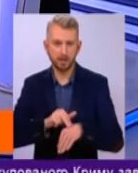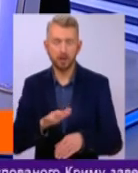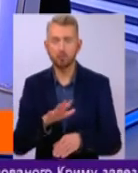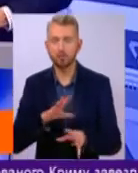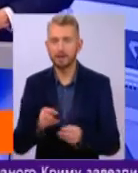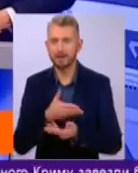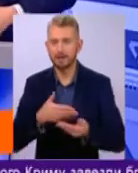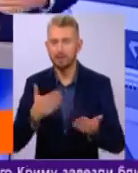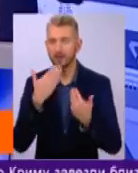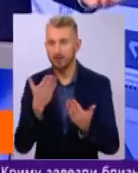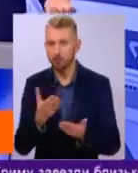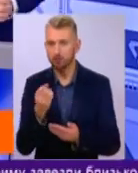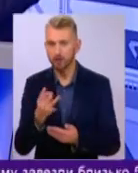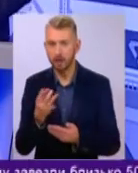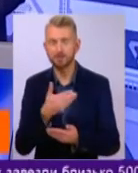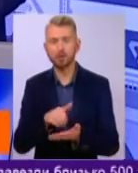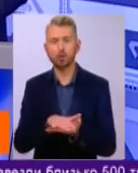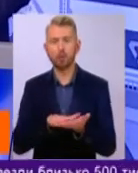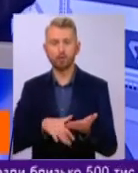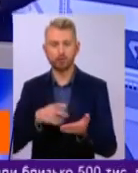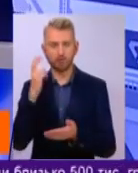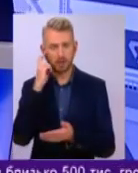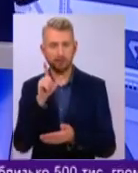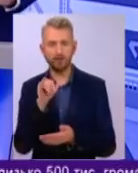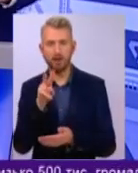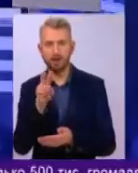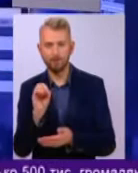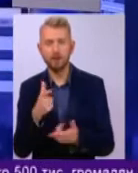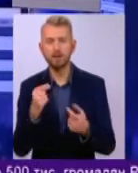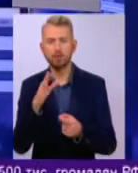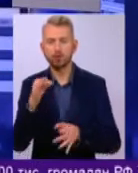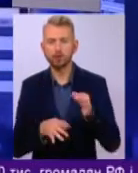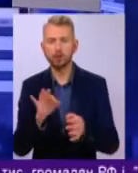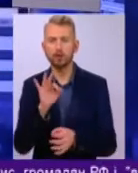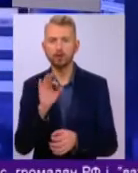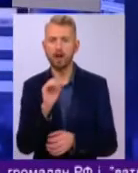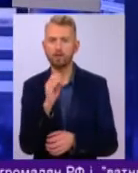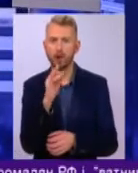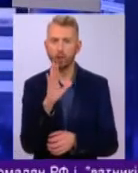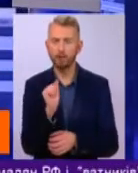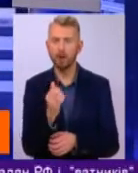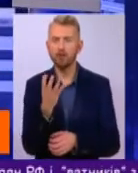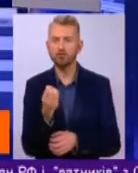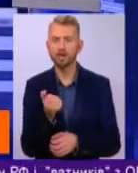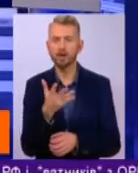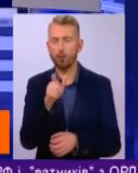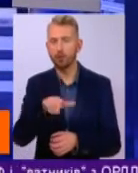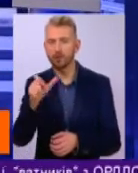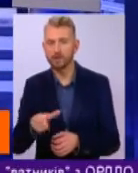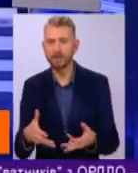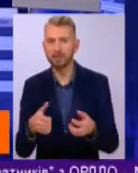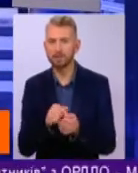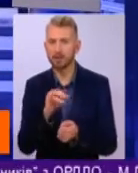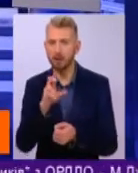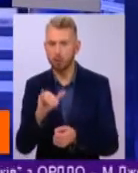нами. Дякую вам ще раз. Ну і ми продовжуємо «Київ Лайв». Де судитимуть Олександра Авакова і ще кількох осіб, затриманих